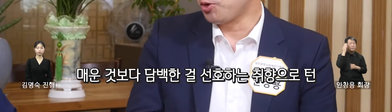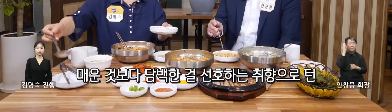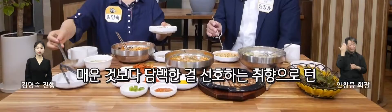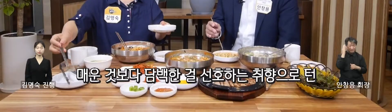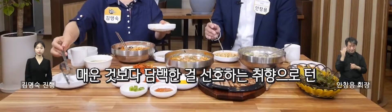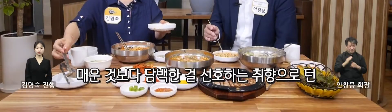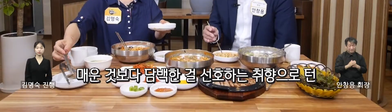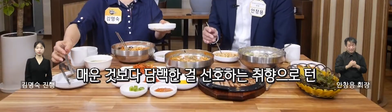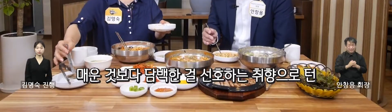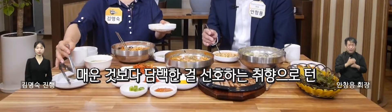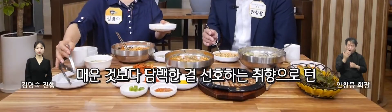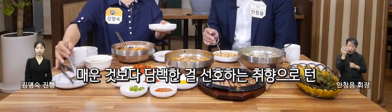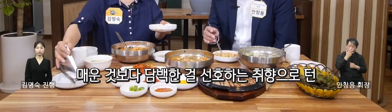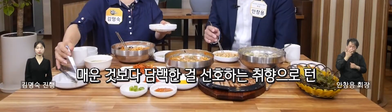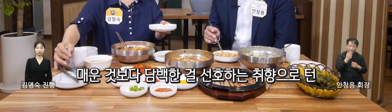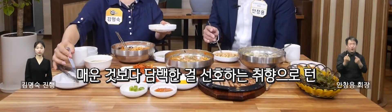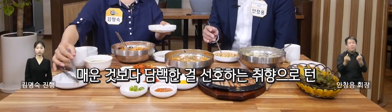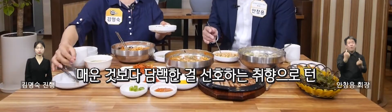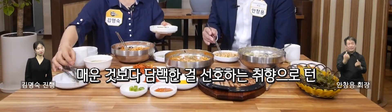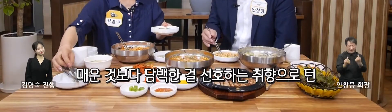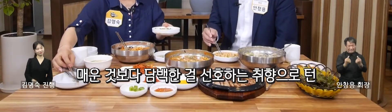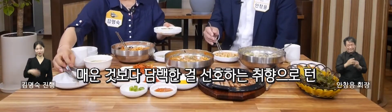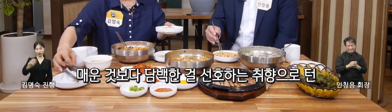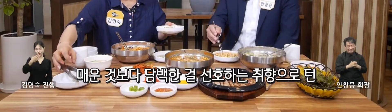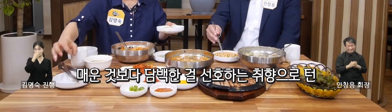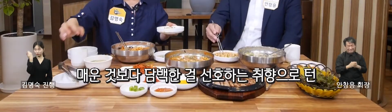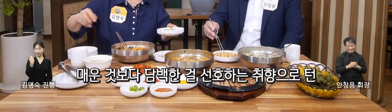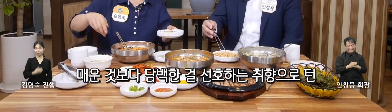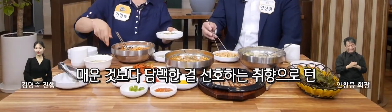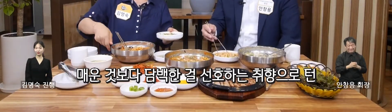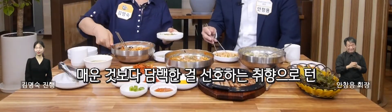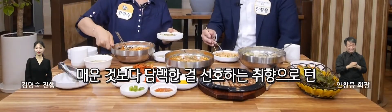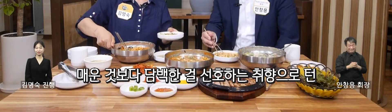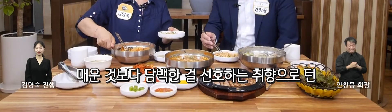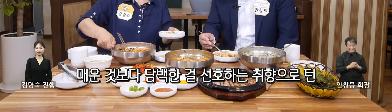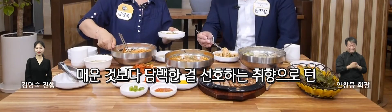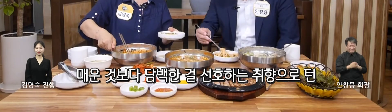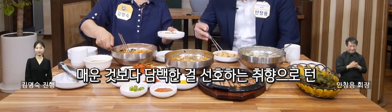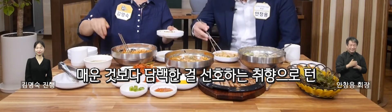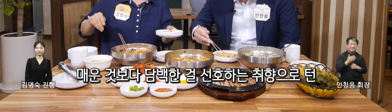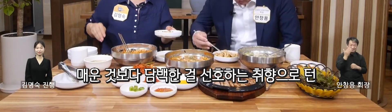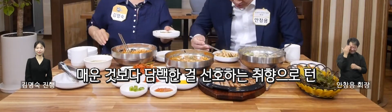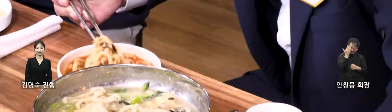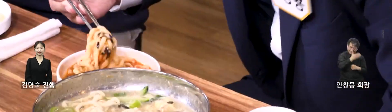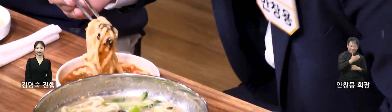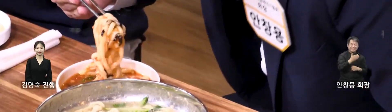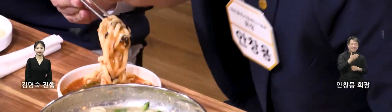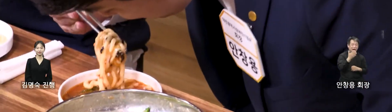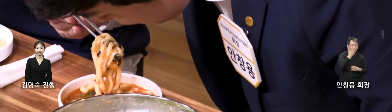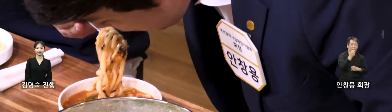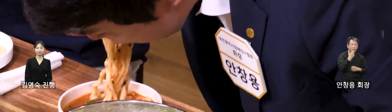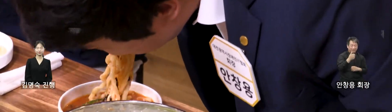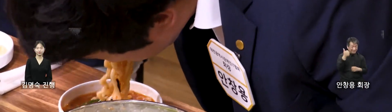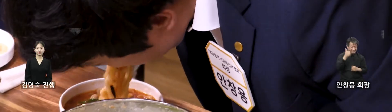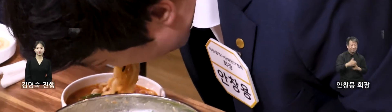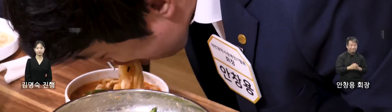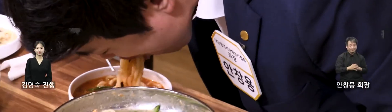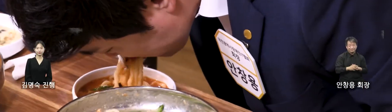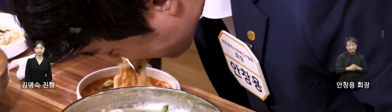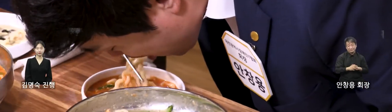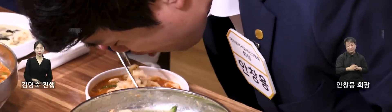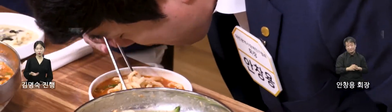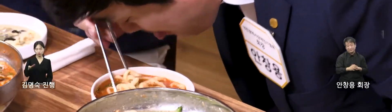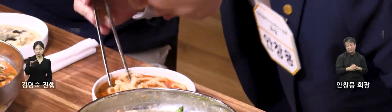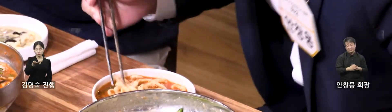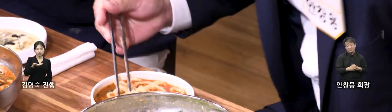요즘은 조금 매운 것보다도 아직 젊으신데 담백한 게 좋더라고요. 네. 자, 한번